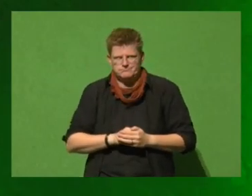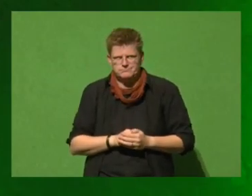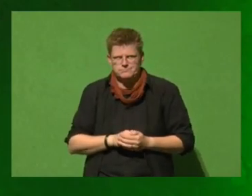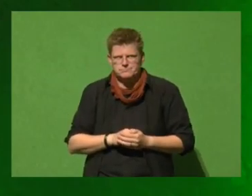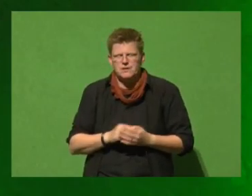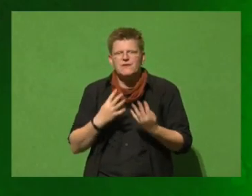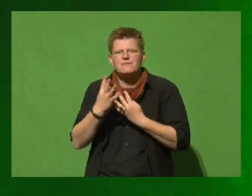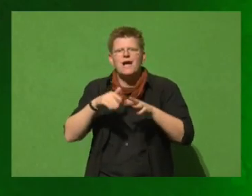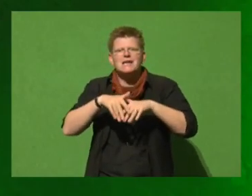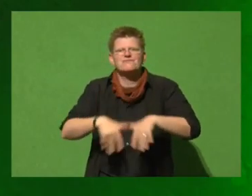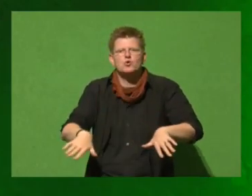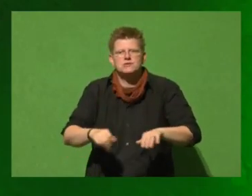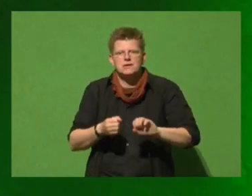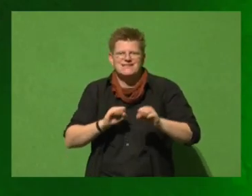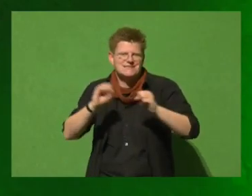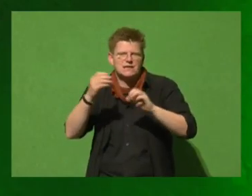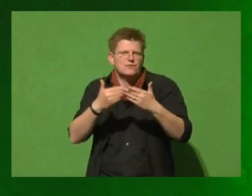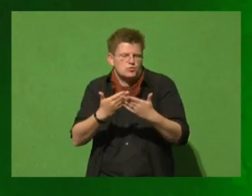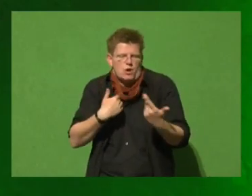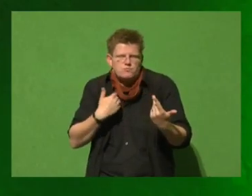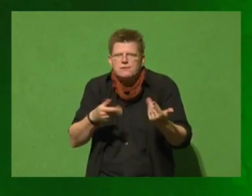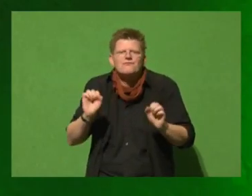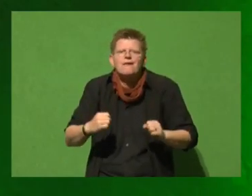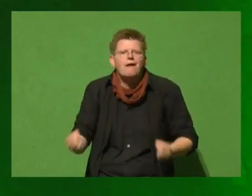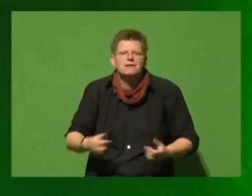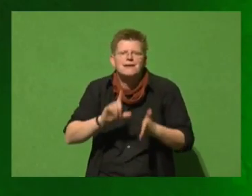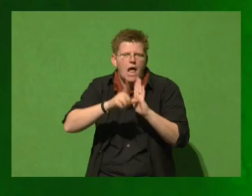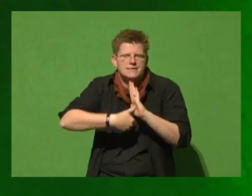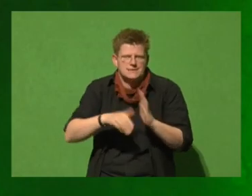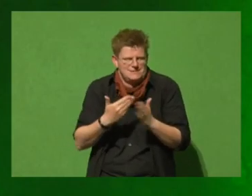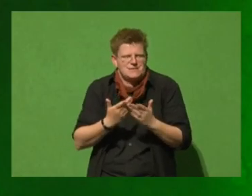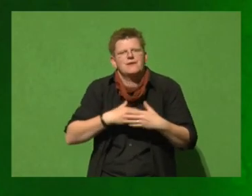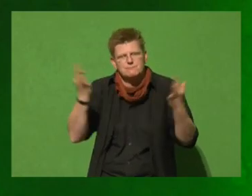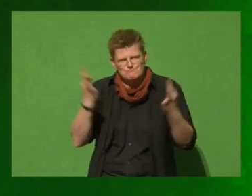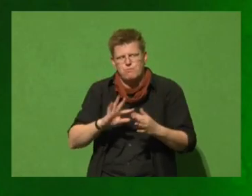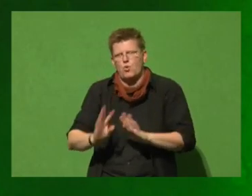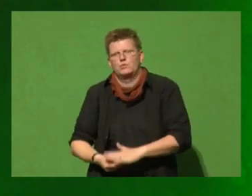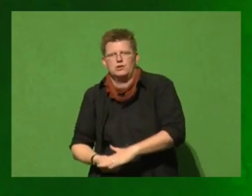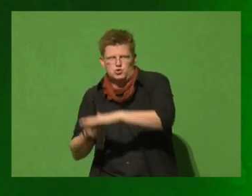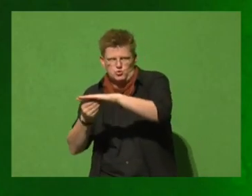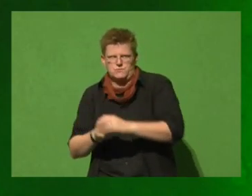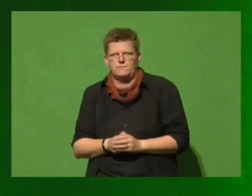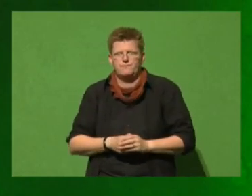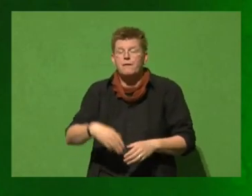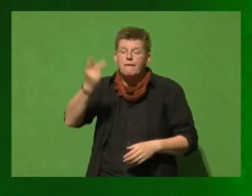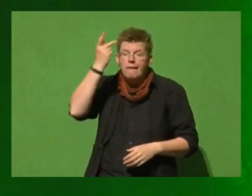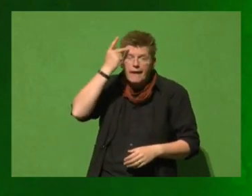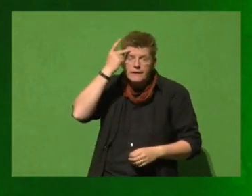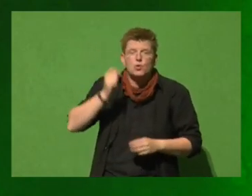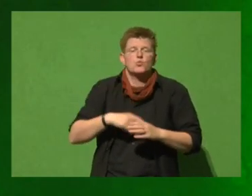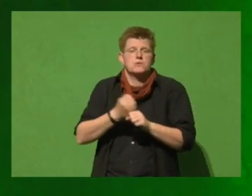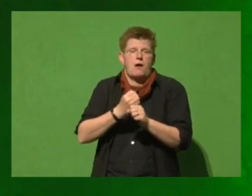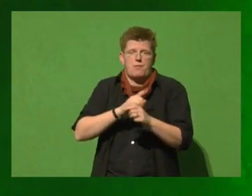Graswurzelinitiativen, die ohne unser Geld Sachen vielleicht gar nicht machen haben können. Das geht, da haben wir unterstützt Erinnerungsarbeit,